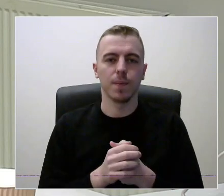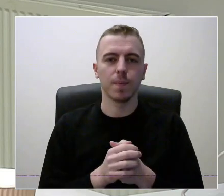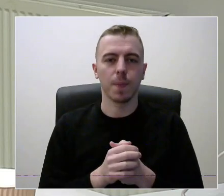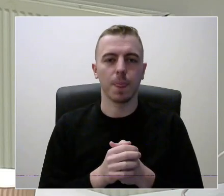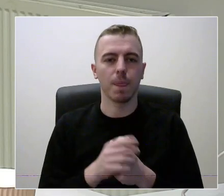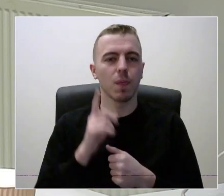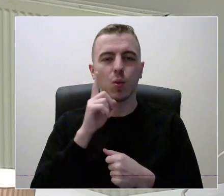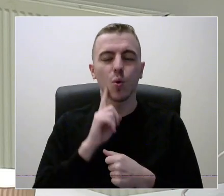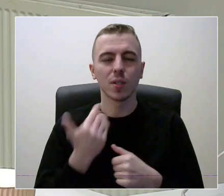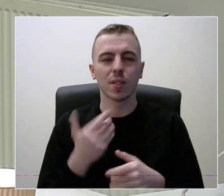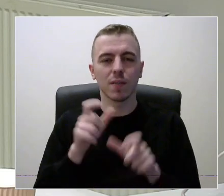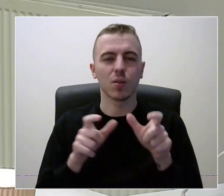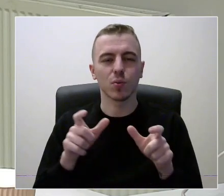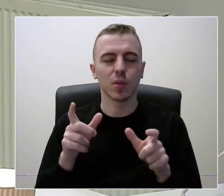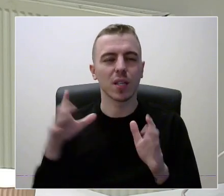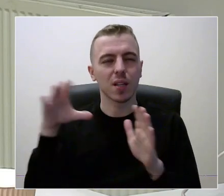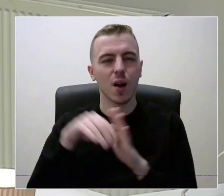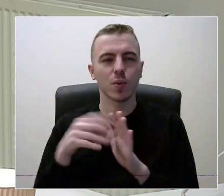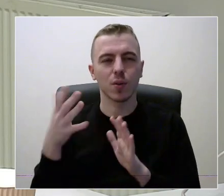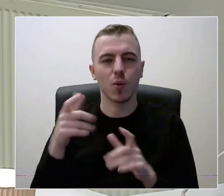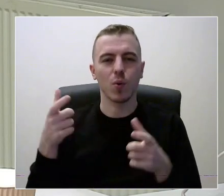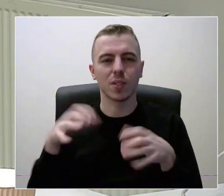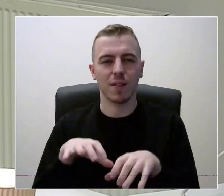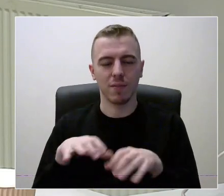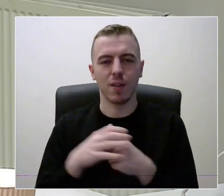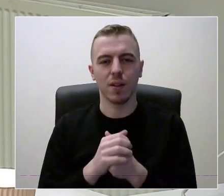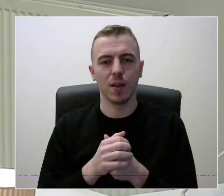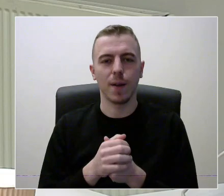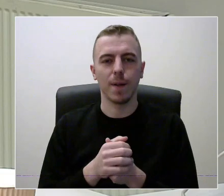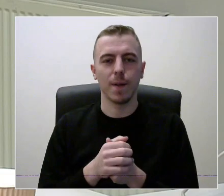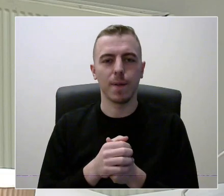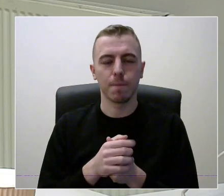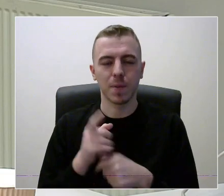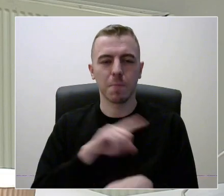pačius gyventojus labiau įtraukti į savivaldą, į visą veiklą, juos įgalinti.